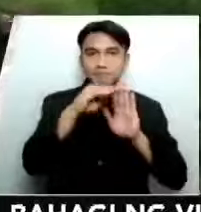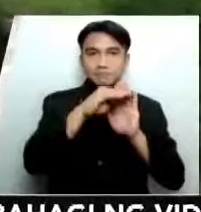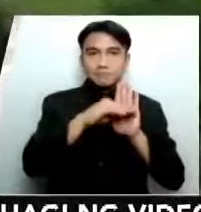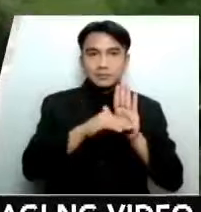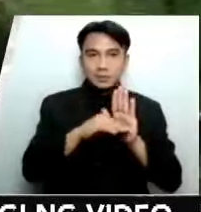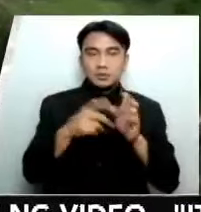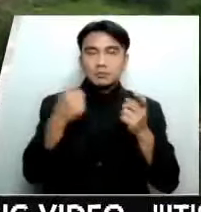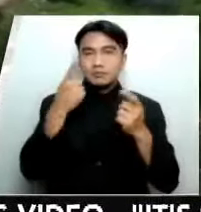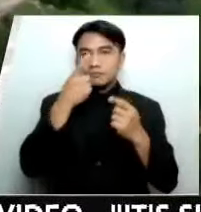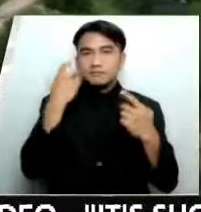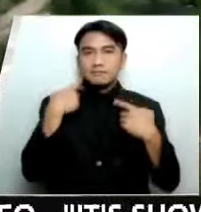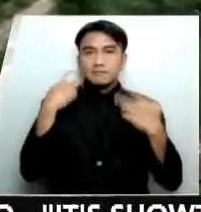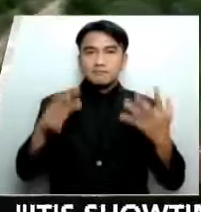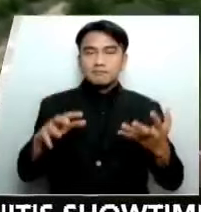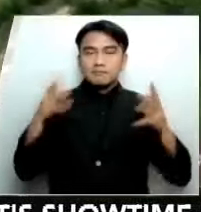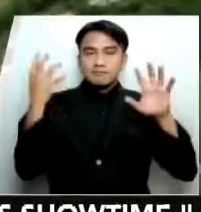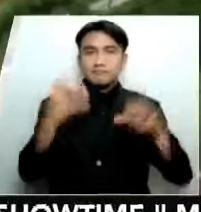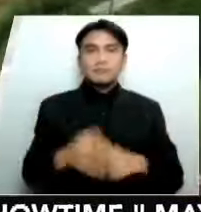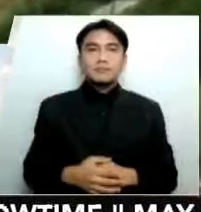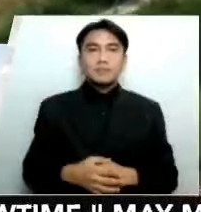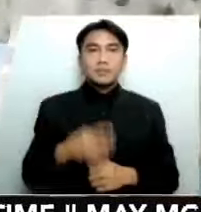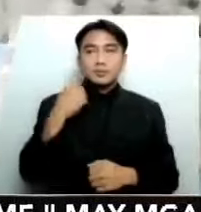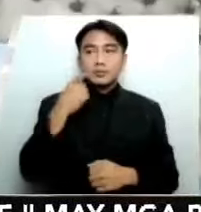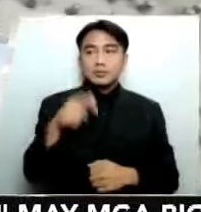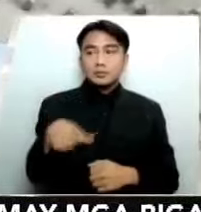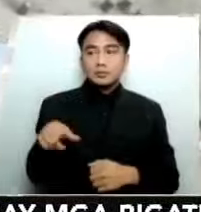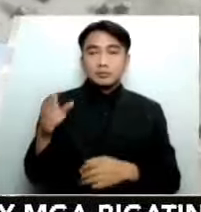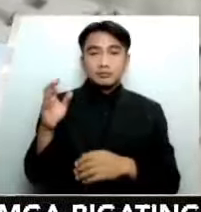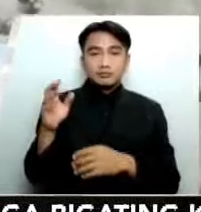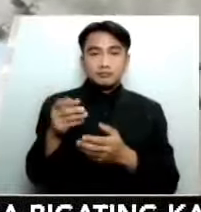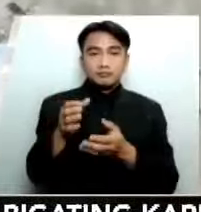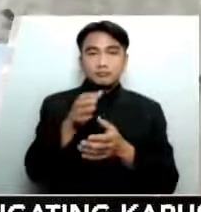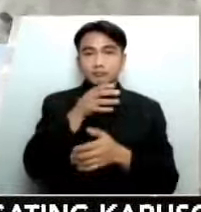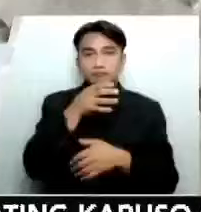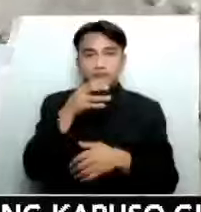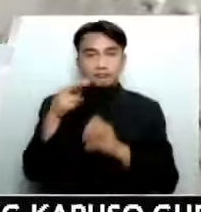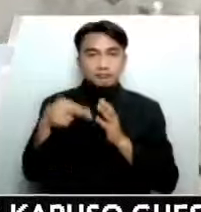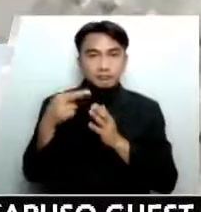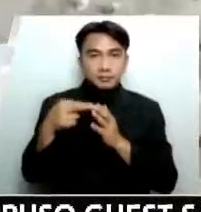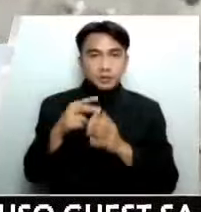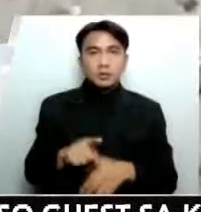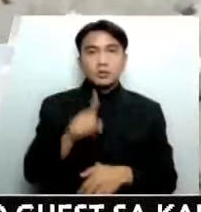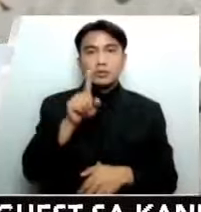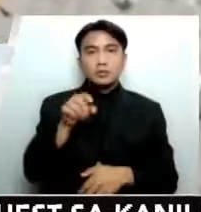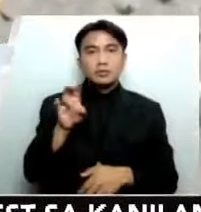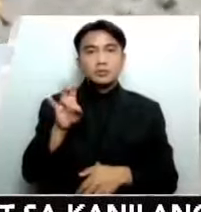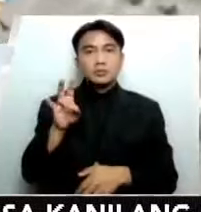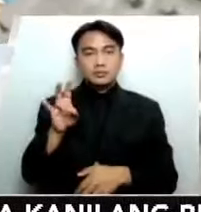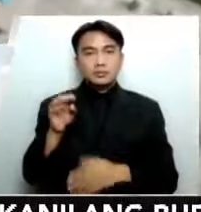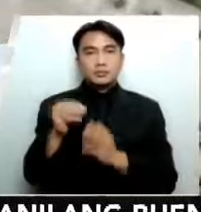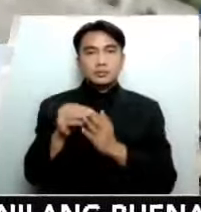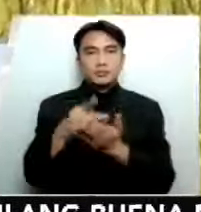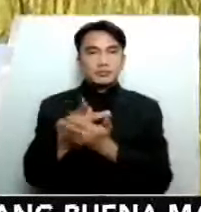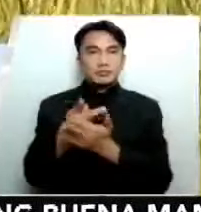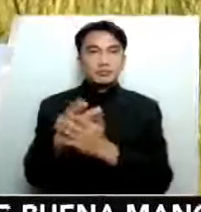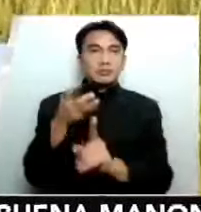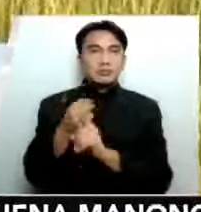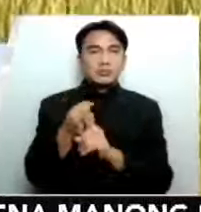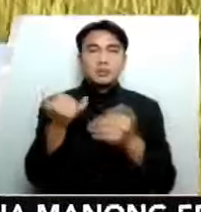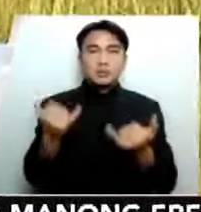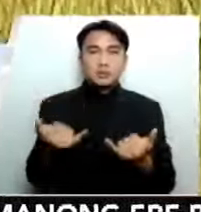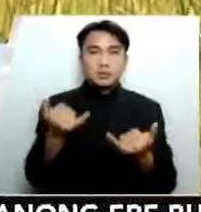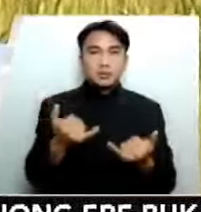pinsala naman sa palay dahil sa El Nino, umabot na sa mahigit 1.7 billion pesos. Patuloy ang pag-aaral ng Philippine